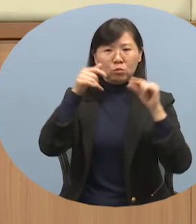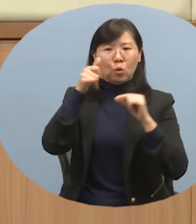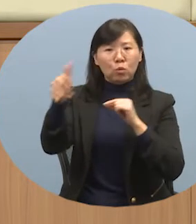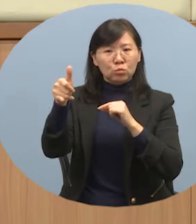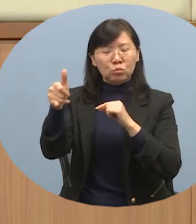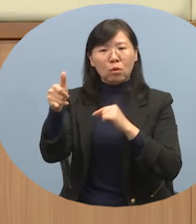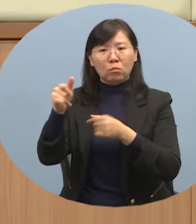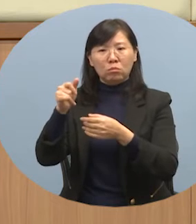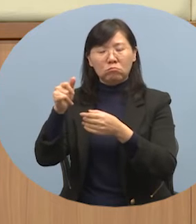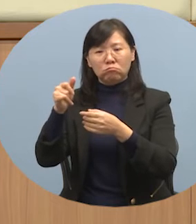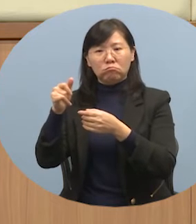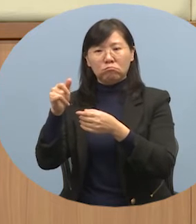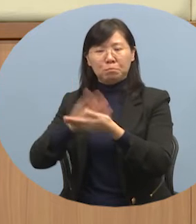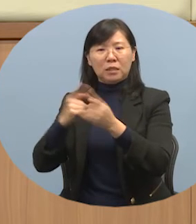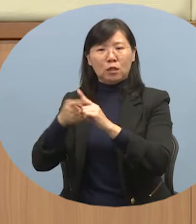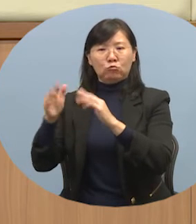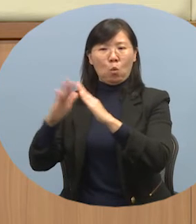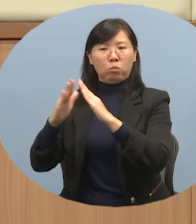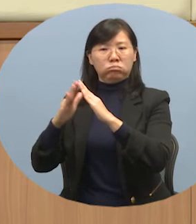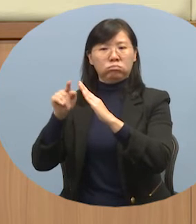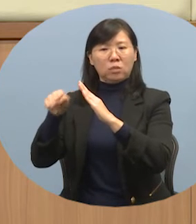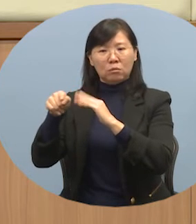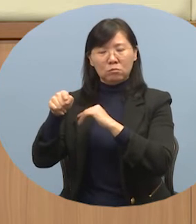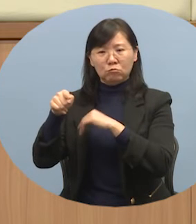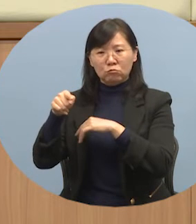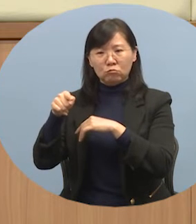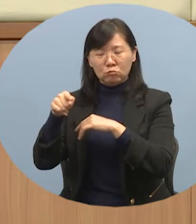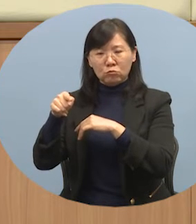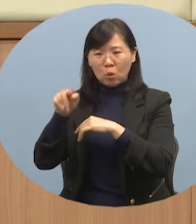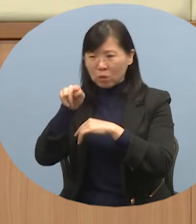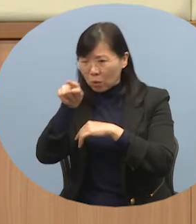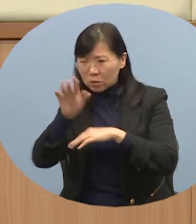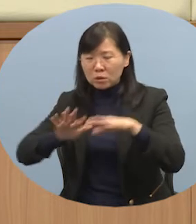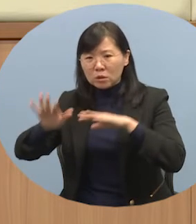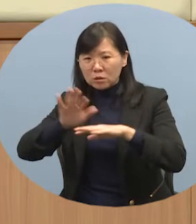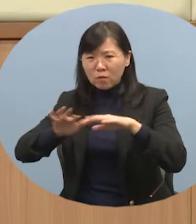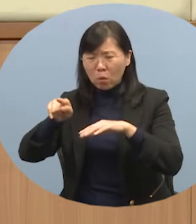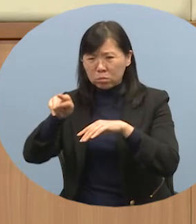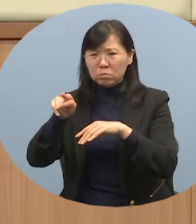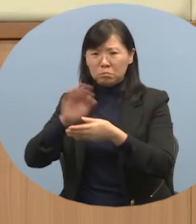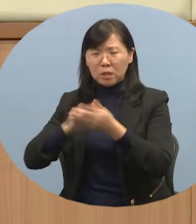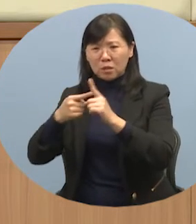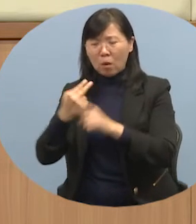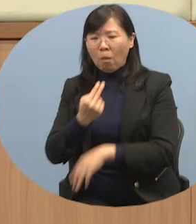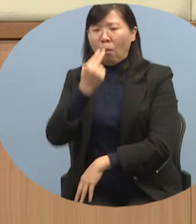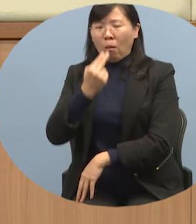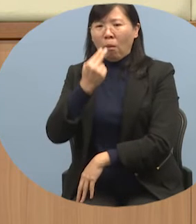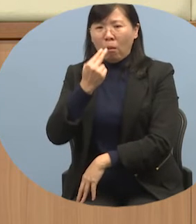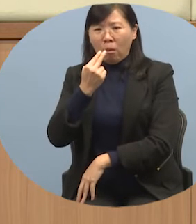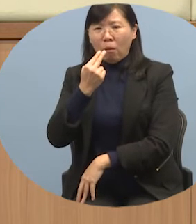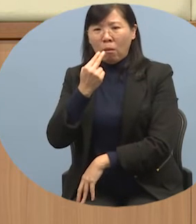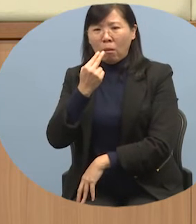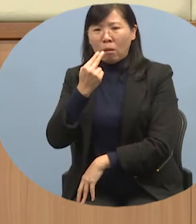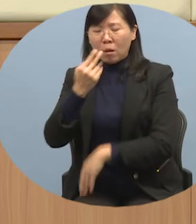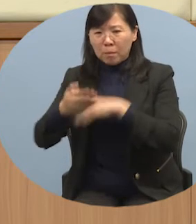進。咁就發覺咧，病人當時有啲輕微嘅氣促，咁就安排咗病人咧去到聯合醫院嘅